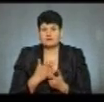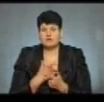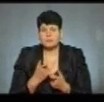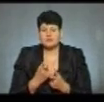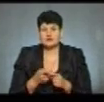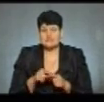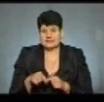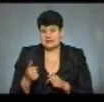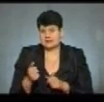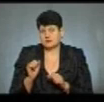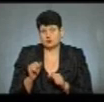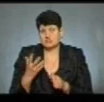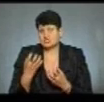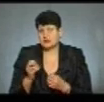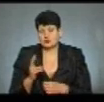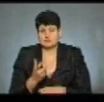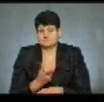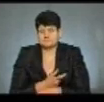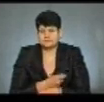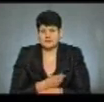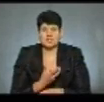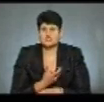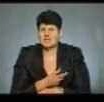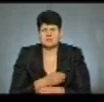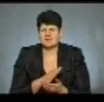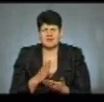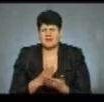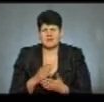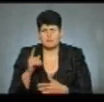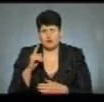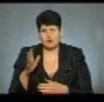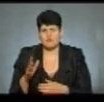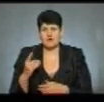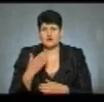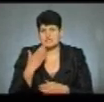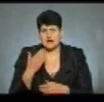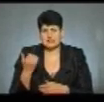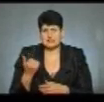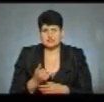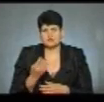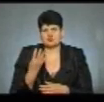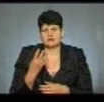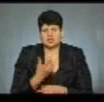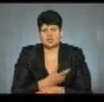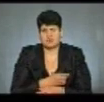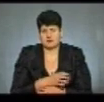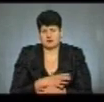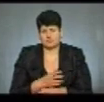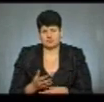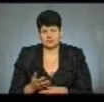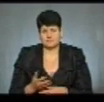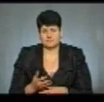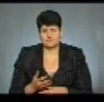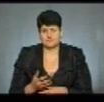якщо за цей тиждень хтось щепився. Щеплення вже не є такі популярні, тобто в останній тиждень 4 щеплення було за тиждень. Тобто